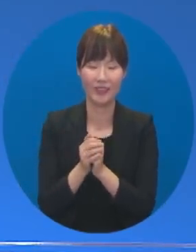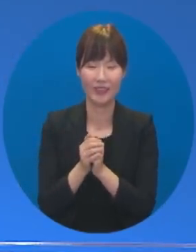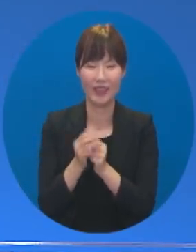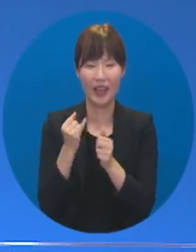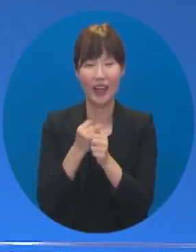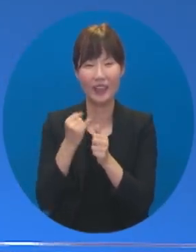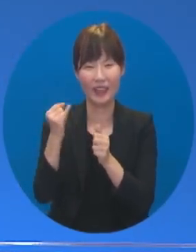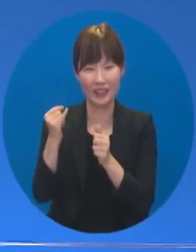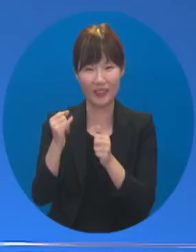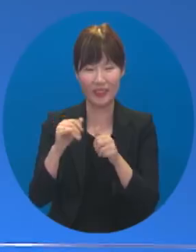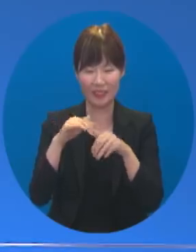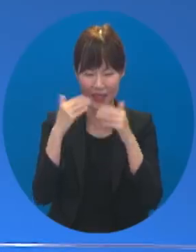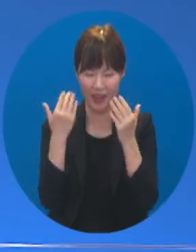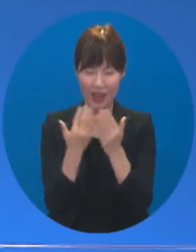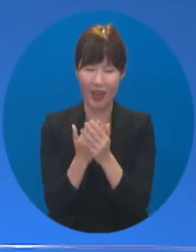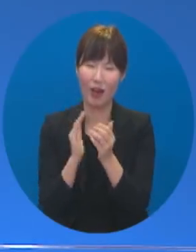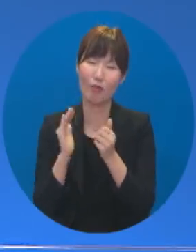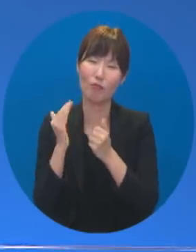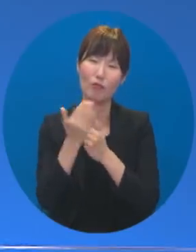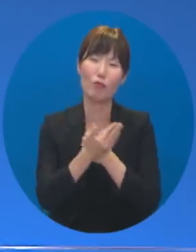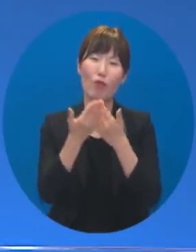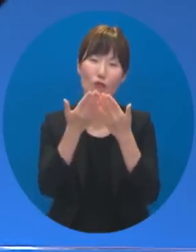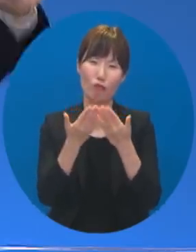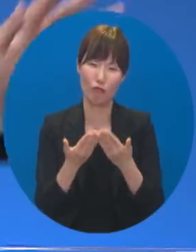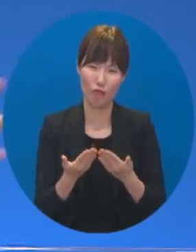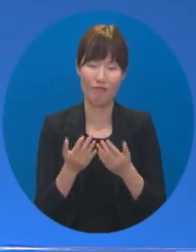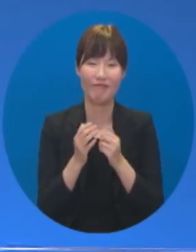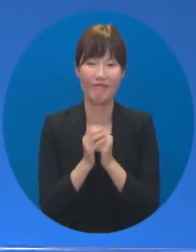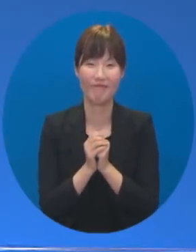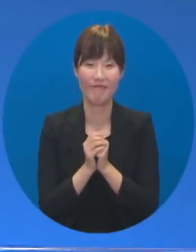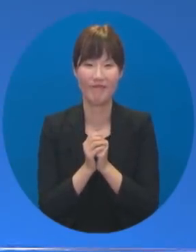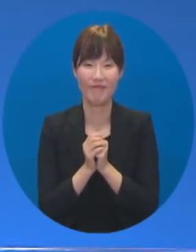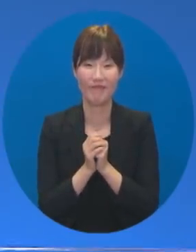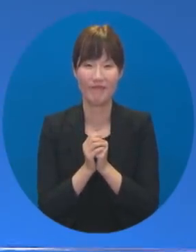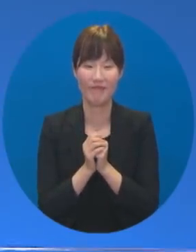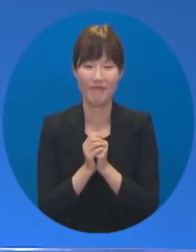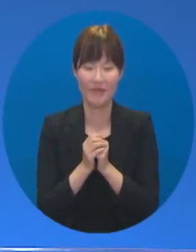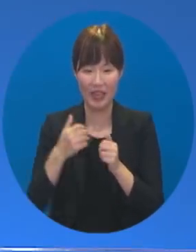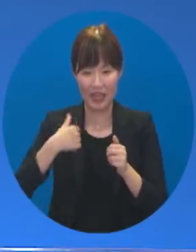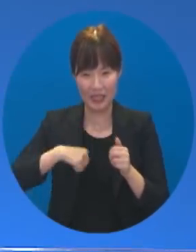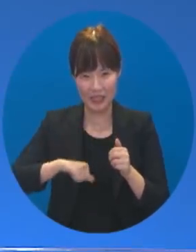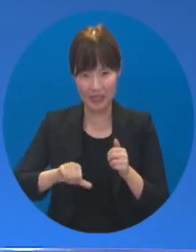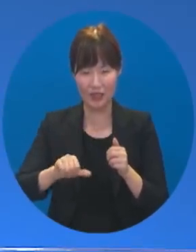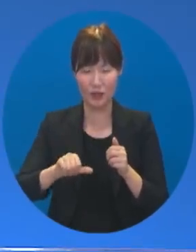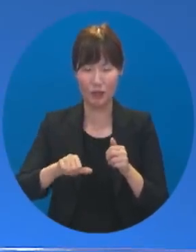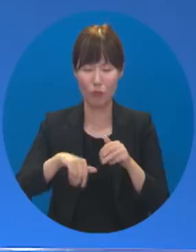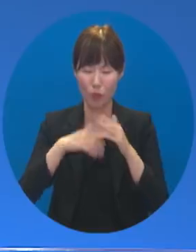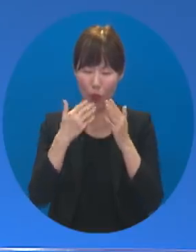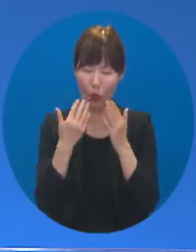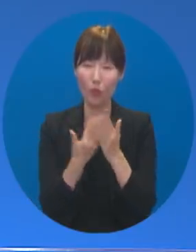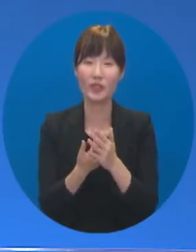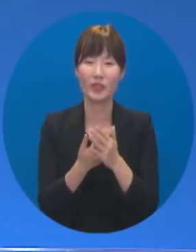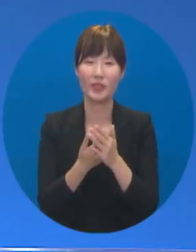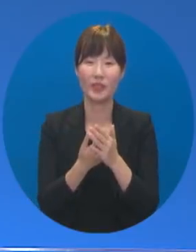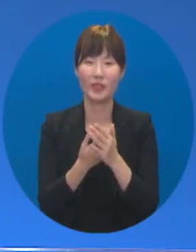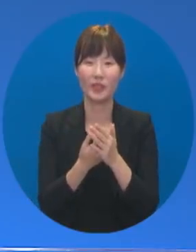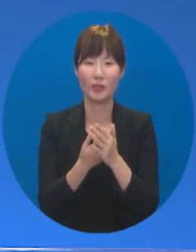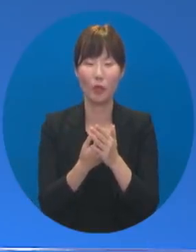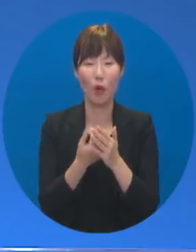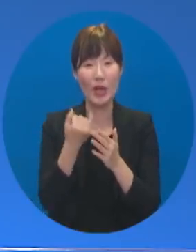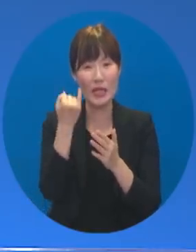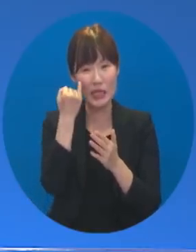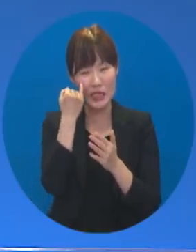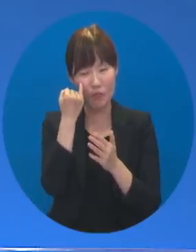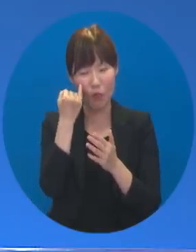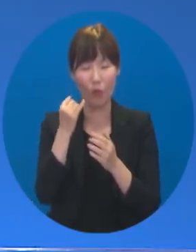그리고 또 원기를 저희 집안 모두가 너무 사랑하거든요. 이모, 외삼촌,